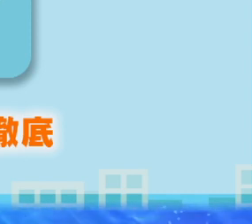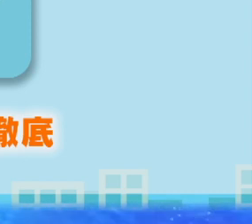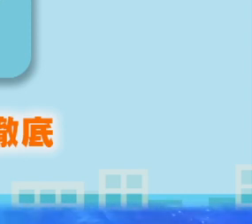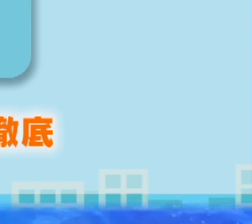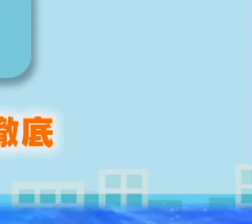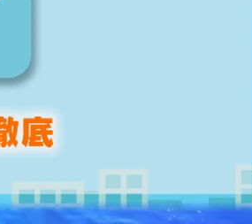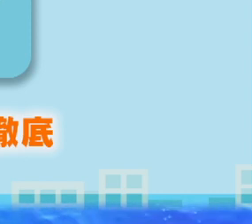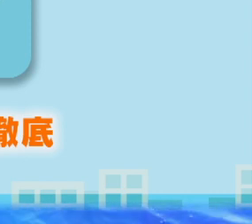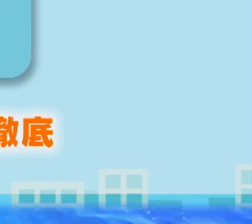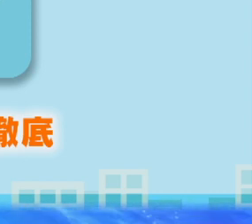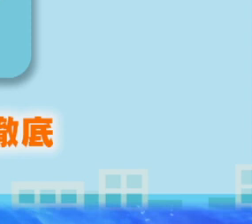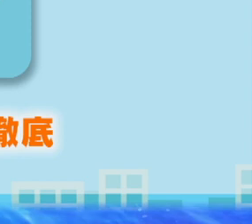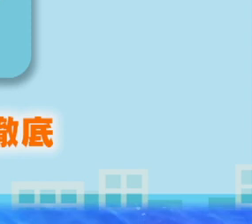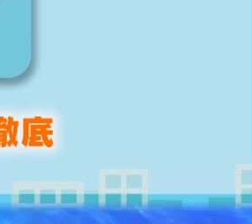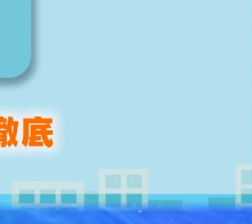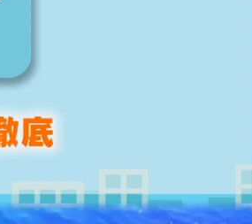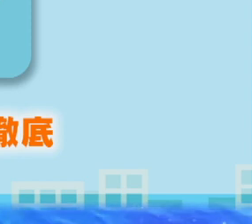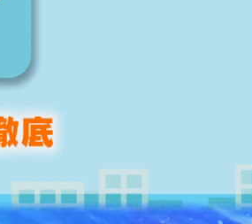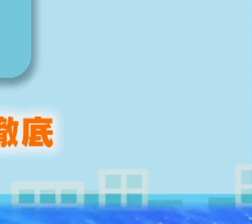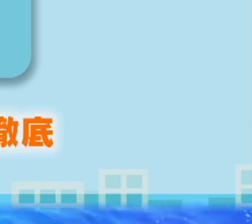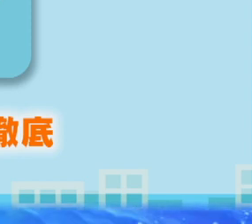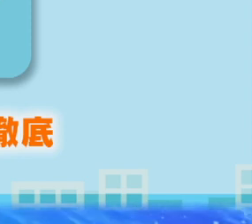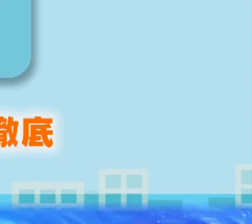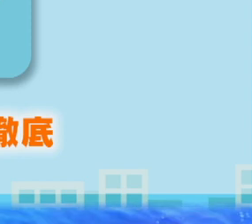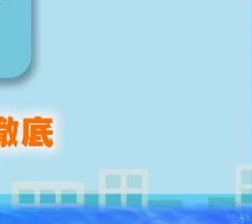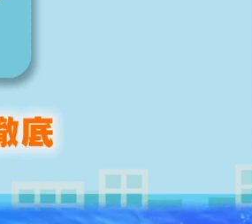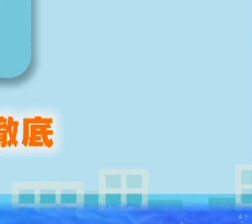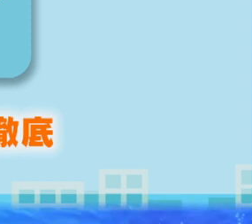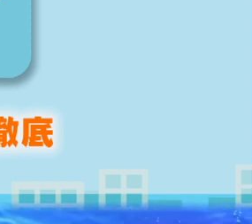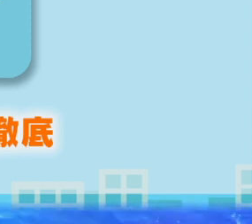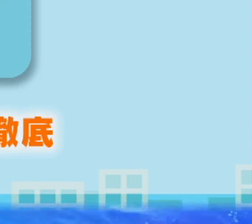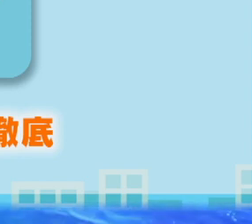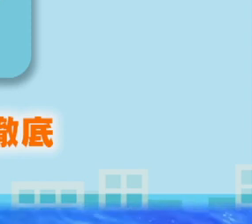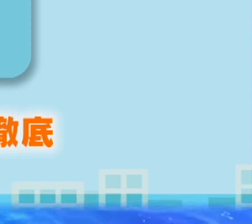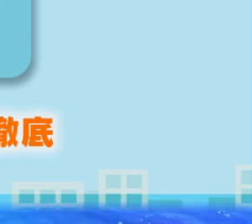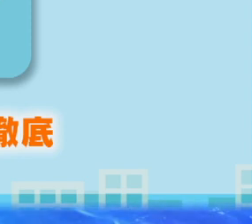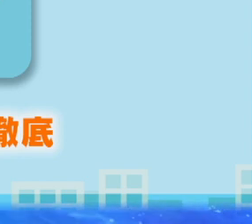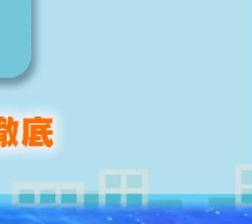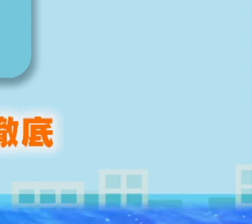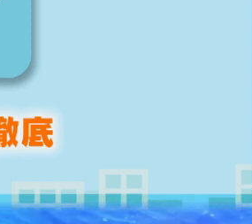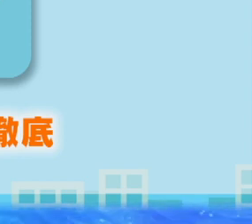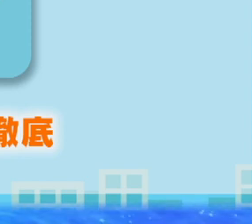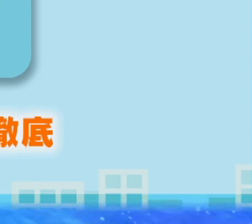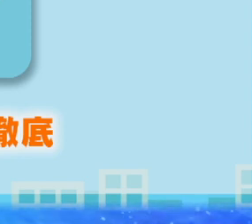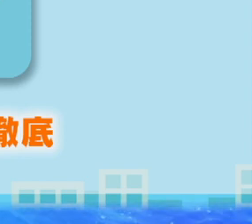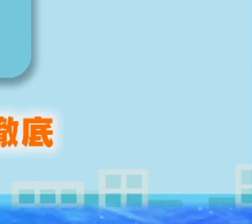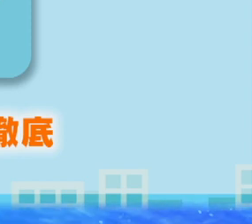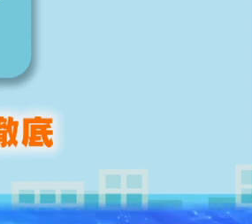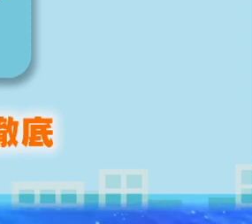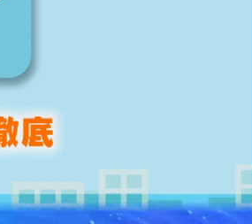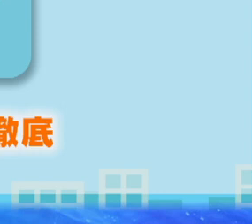ー認証店舗を推奨、マスク会食の徹底、